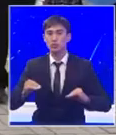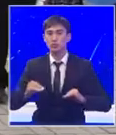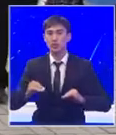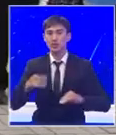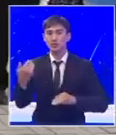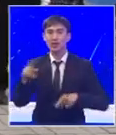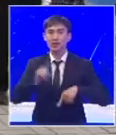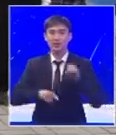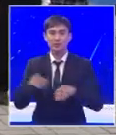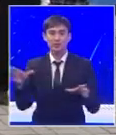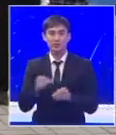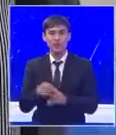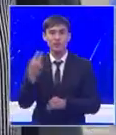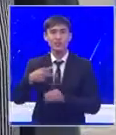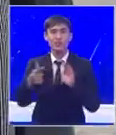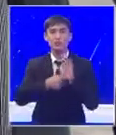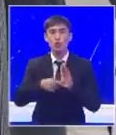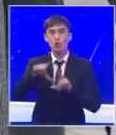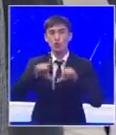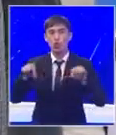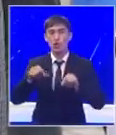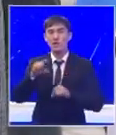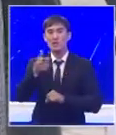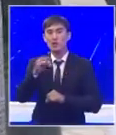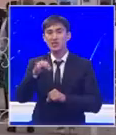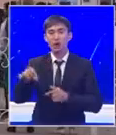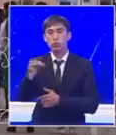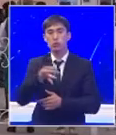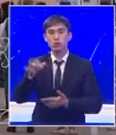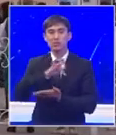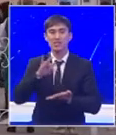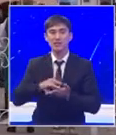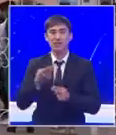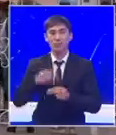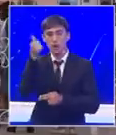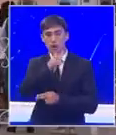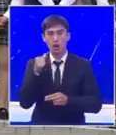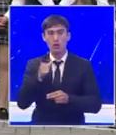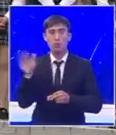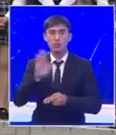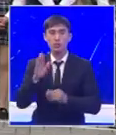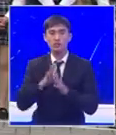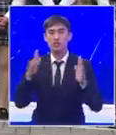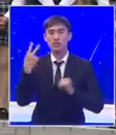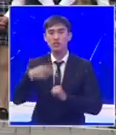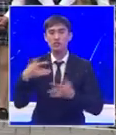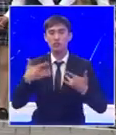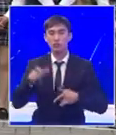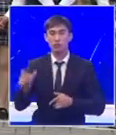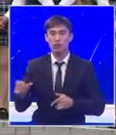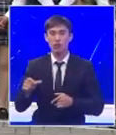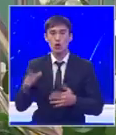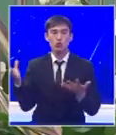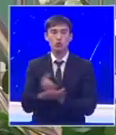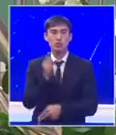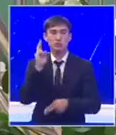их родители. В 27-й школе-гимназии областного центра в этом году прощаются со школьной скамьей свыше 20 выпускников. С